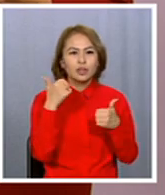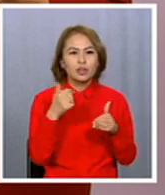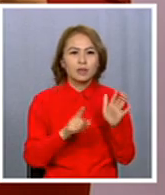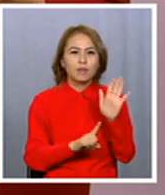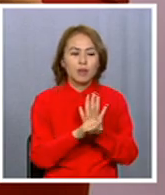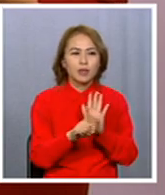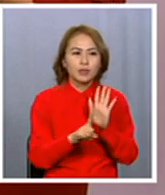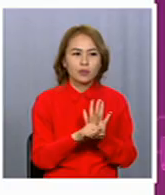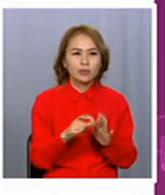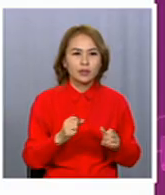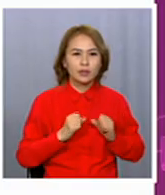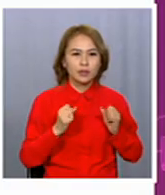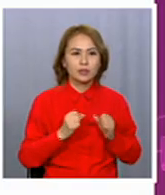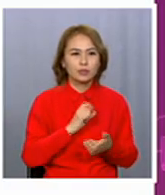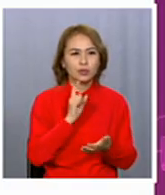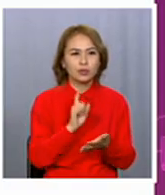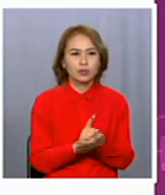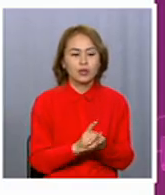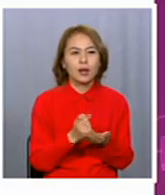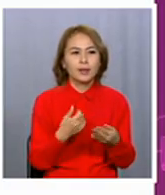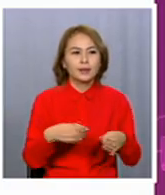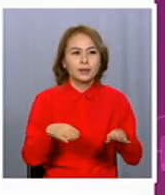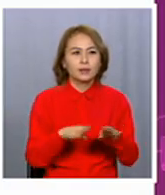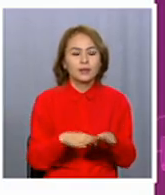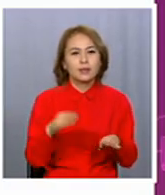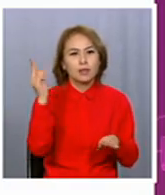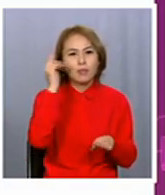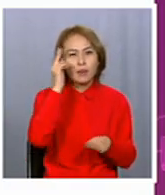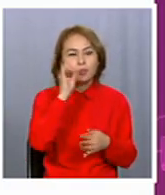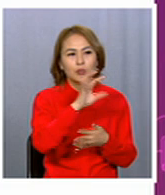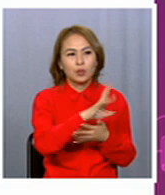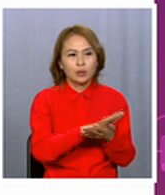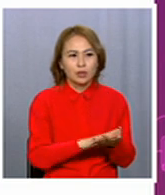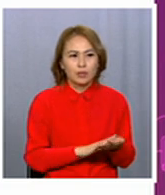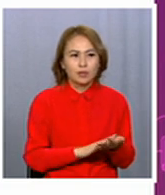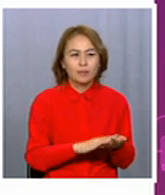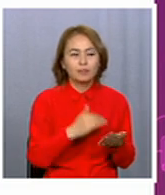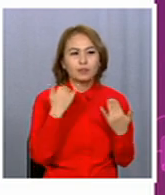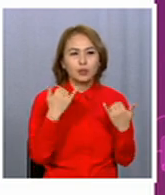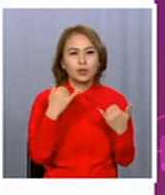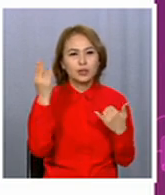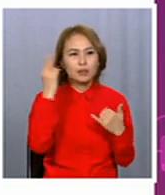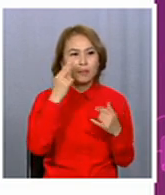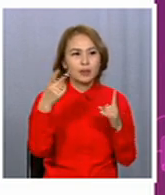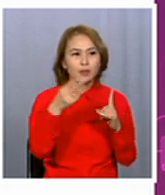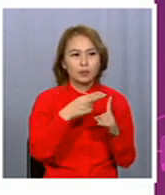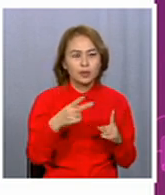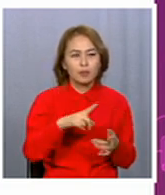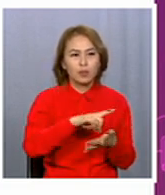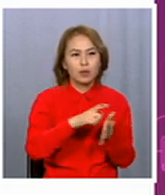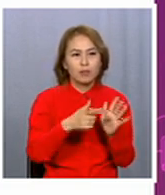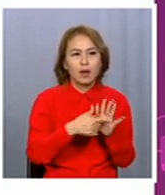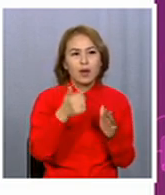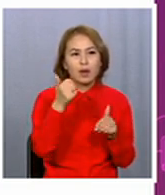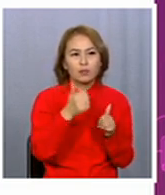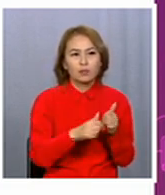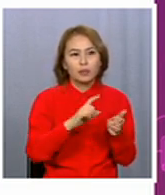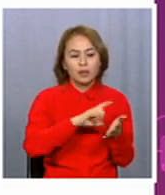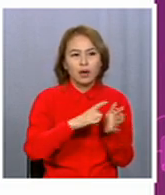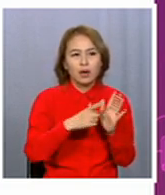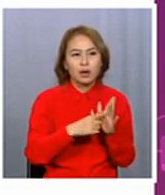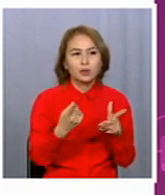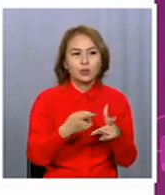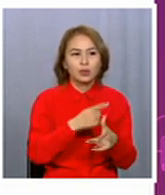іздеуге тырысып жүріңдер. Ал енді балалар, сабағымызды қорытындылайық. Бүгінгі сабақта мәтінді бөлімдерге бөліп, әр бөлімге